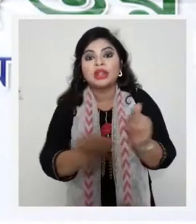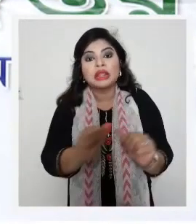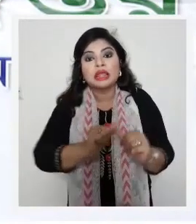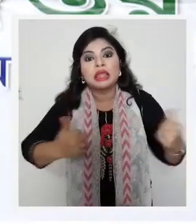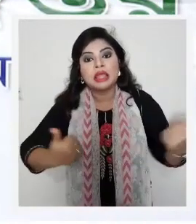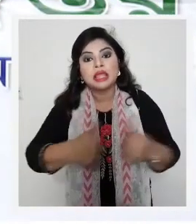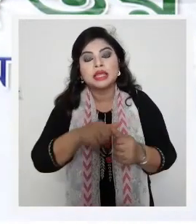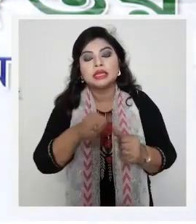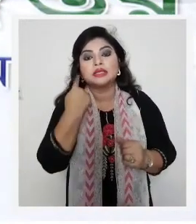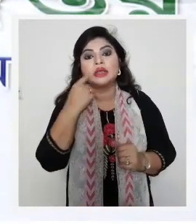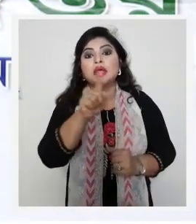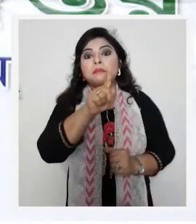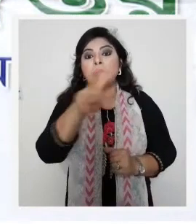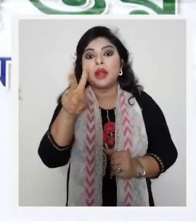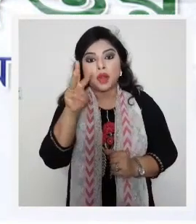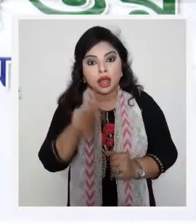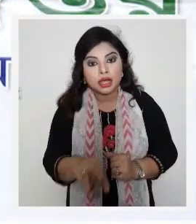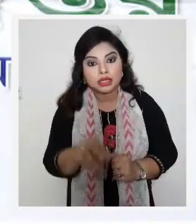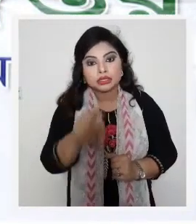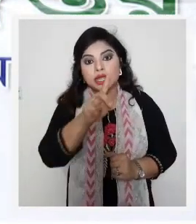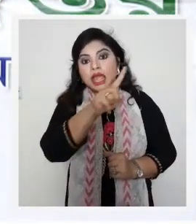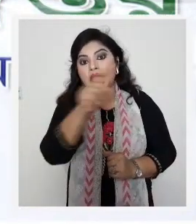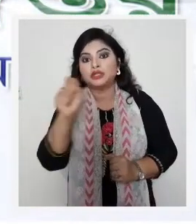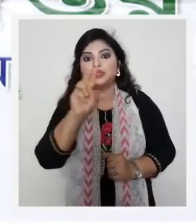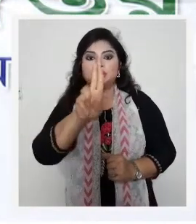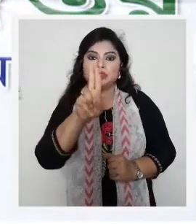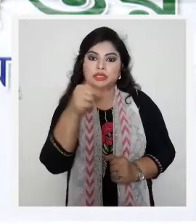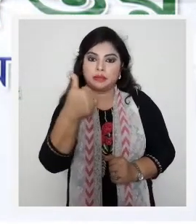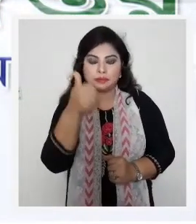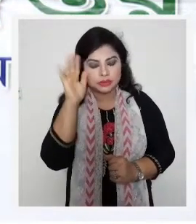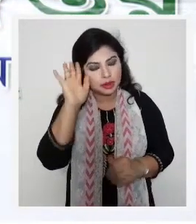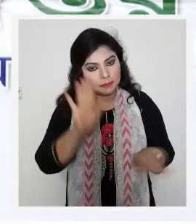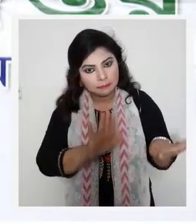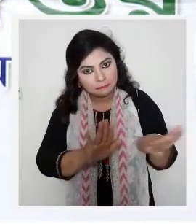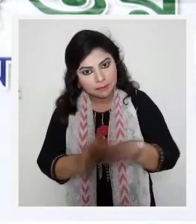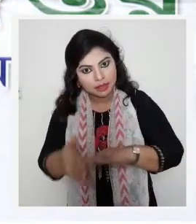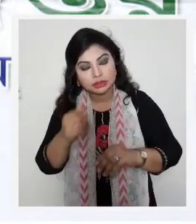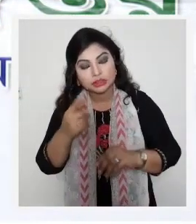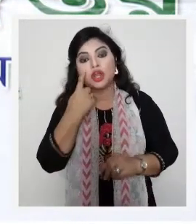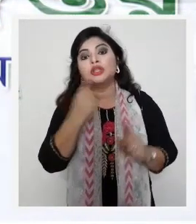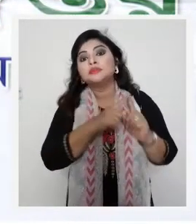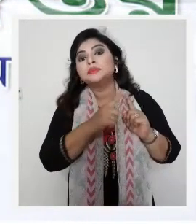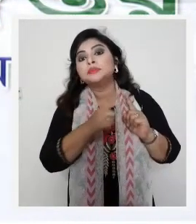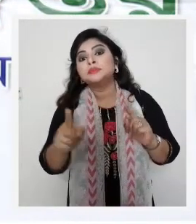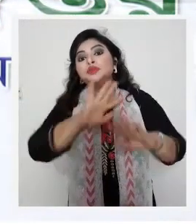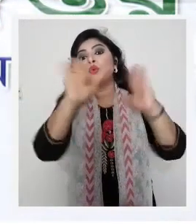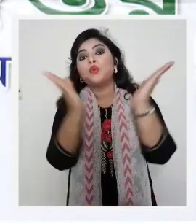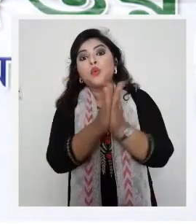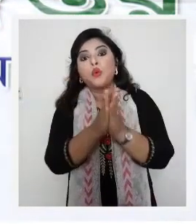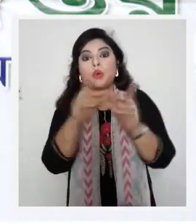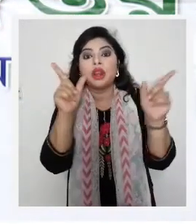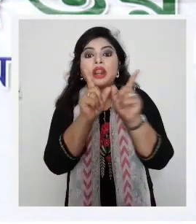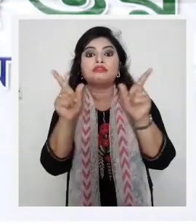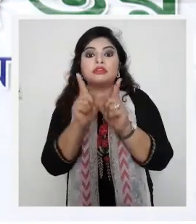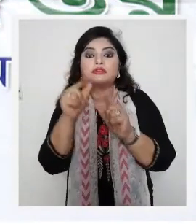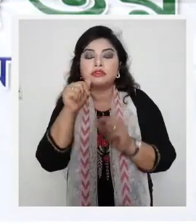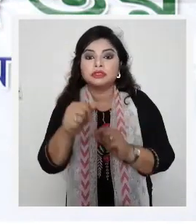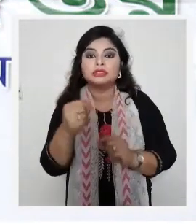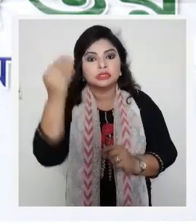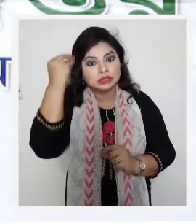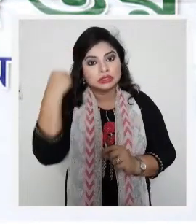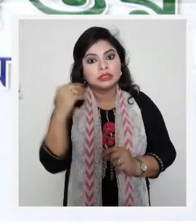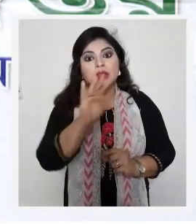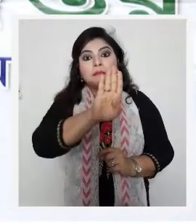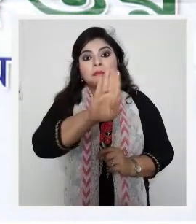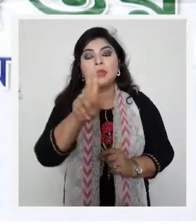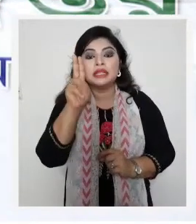4,39,348 জন। মৃত্যুবরণ করেছেন 481 জন এবং এ পর্যন্ত দক্ষিণ পূর্ব এশিয়ায় মৃত্যুবরণ করেছেন